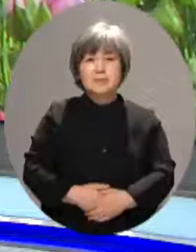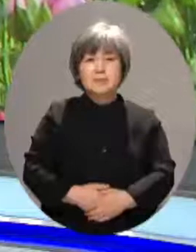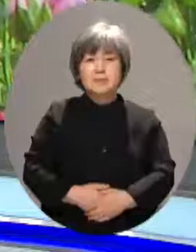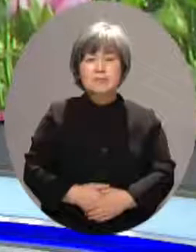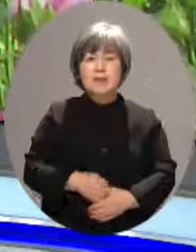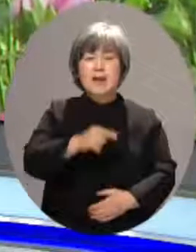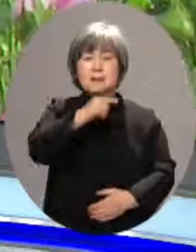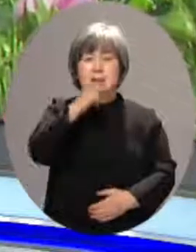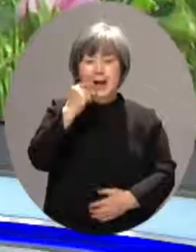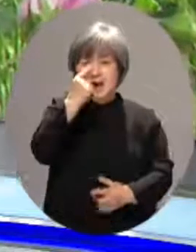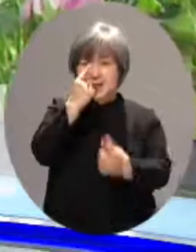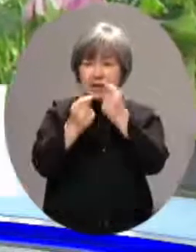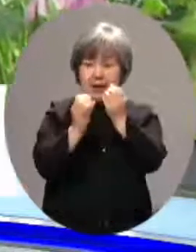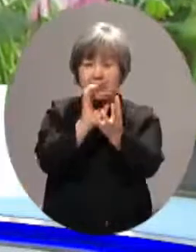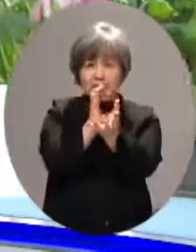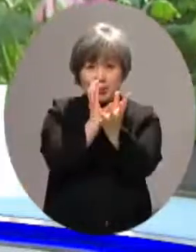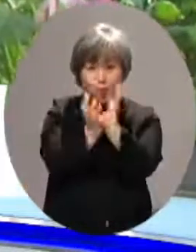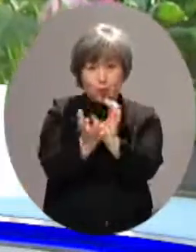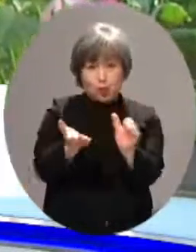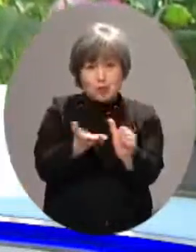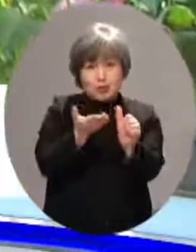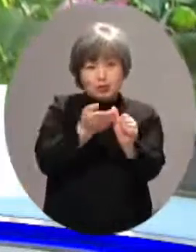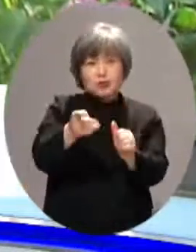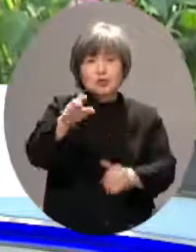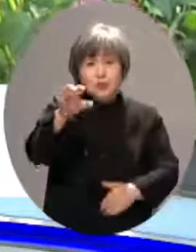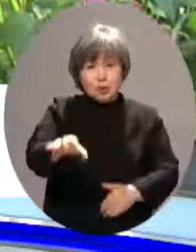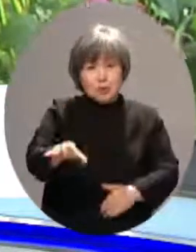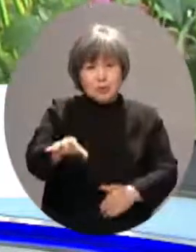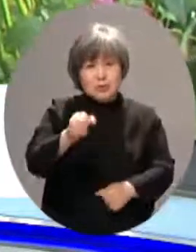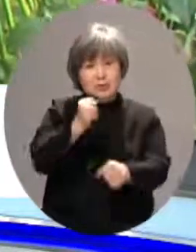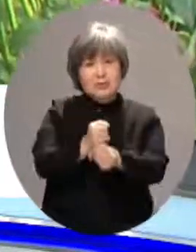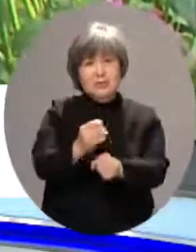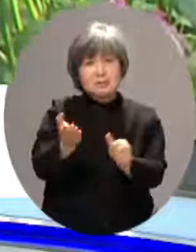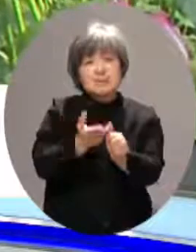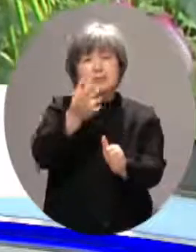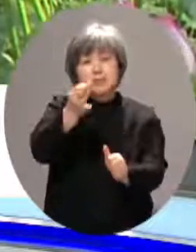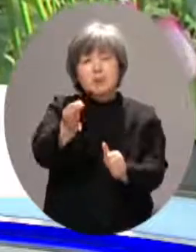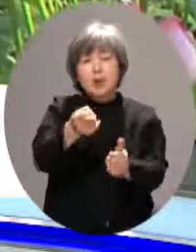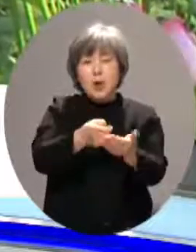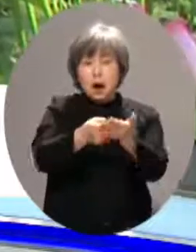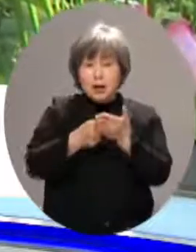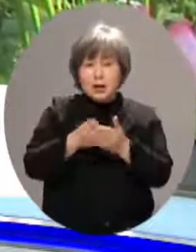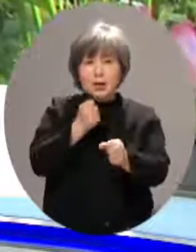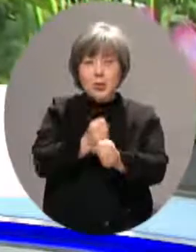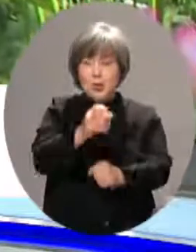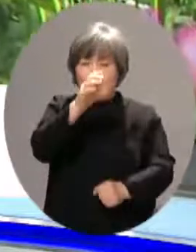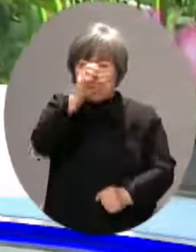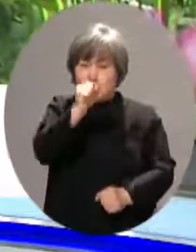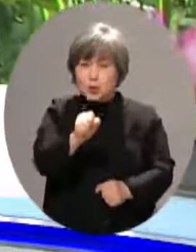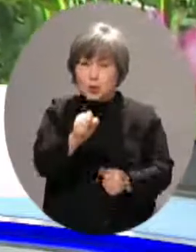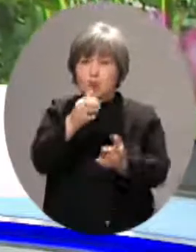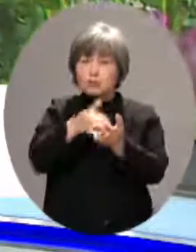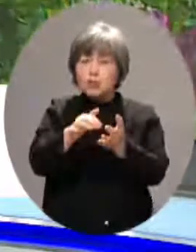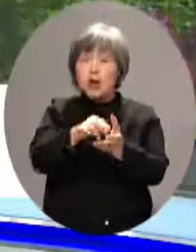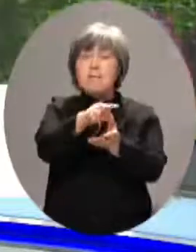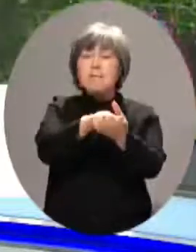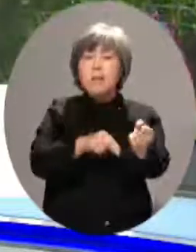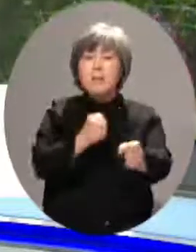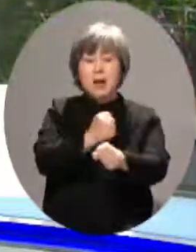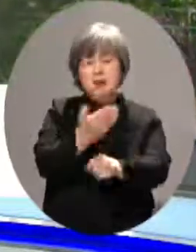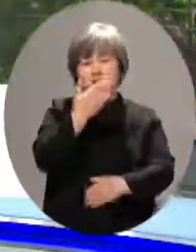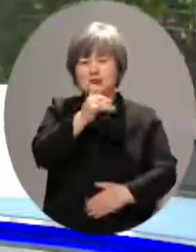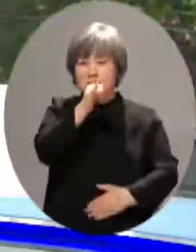장미 꽃을 재배하는 화폐 농가들은 요즘 이 생산 비용을 아끼면서 도 더욱 품질 좋은 상품을 생산할 수 있게 됐다고